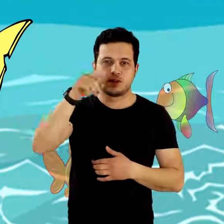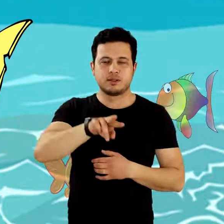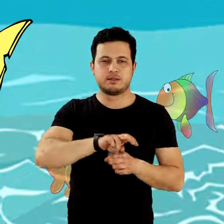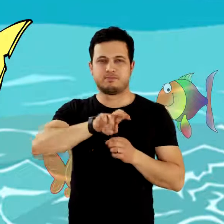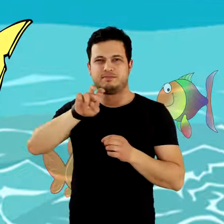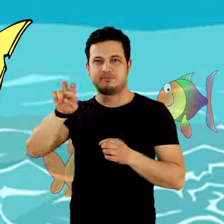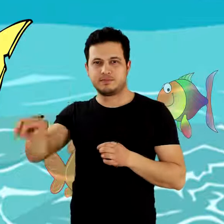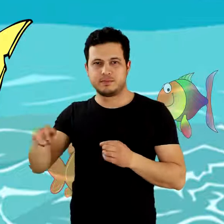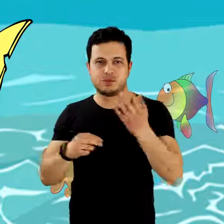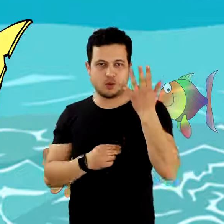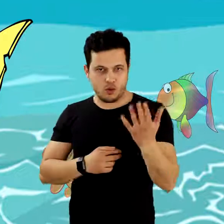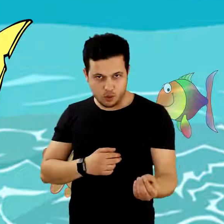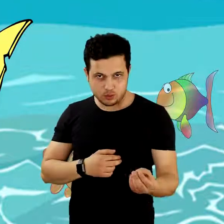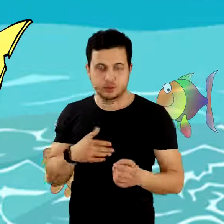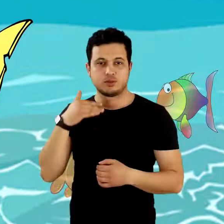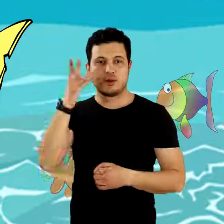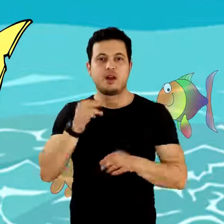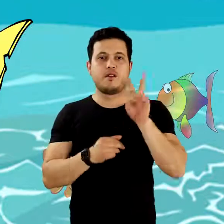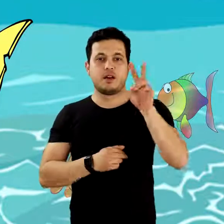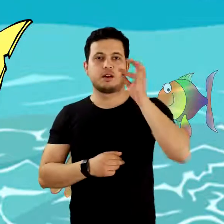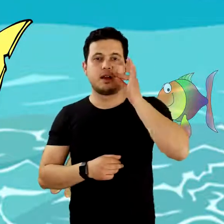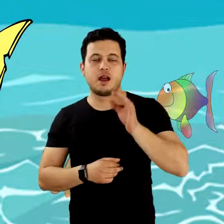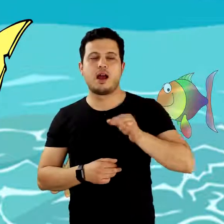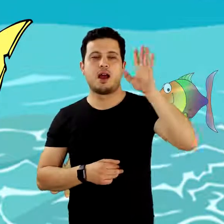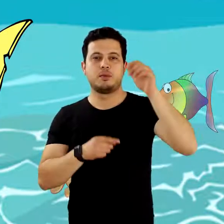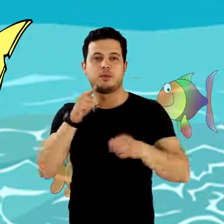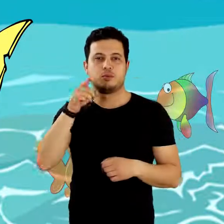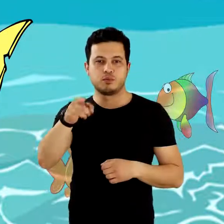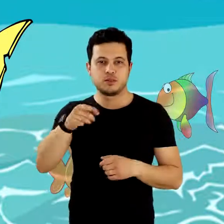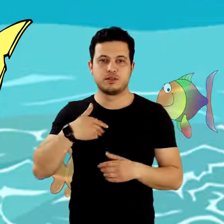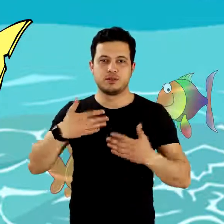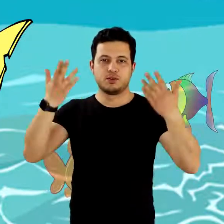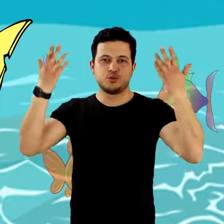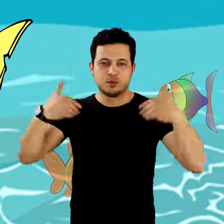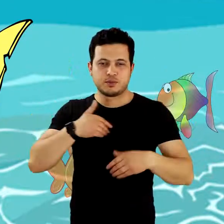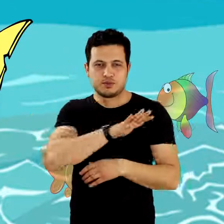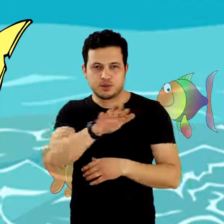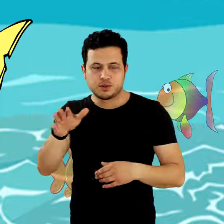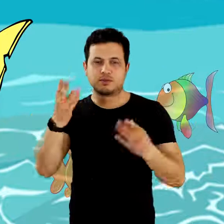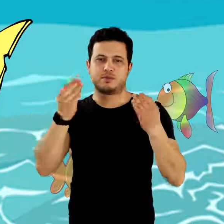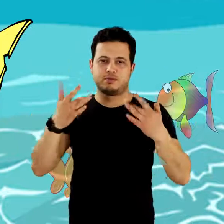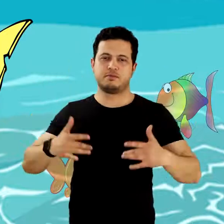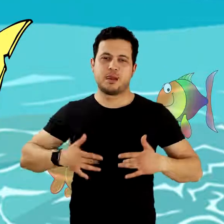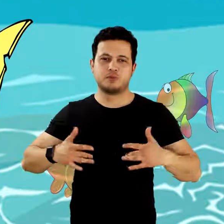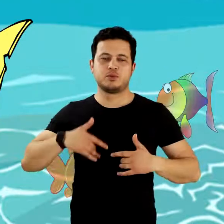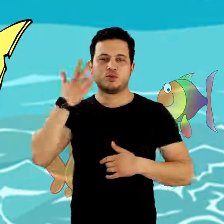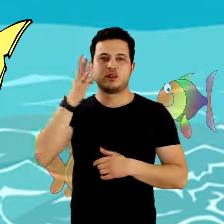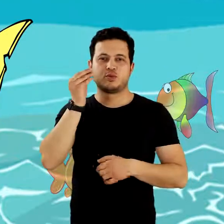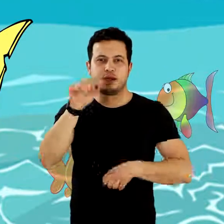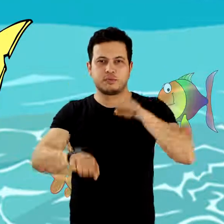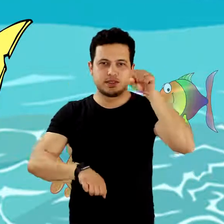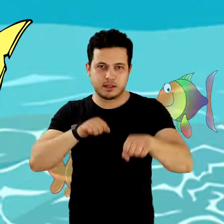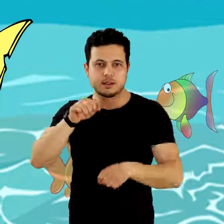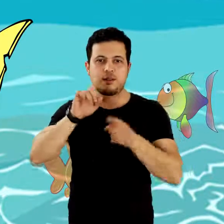ilerlediler. Doğrusu Veysel abi ve Pınar durumlarından pek memnundu. Çocuklar bisikleti sürüyor, onlar